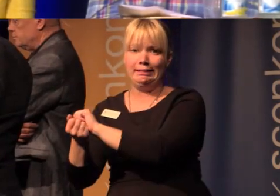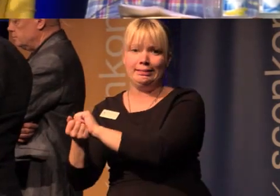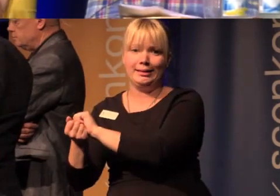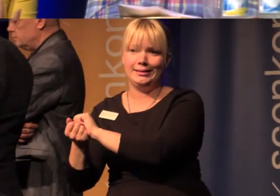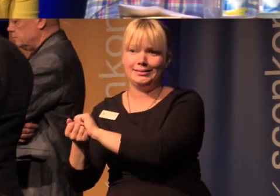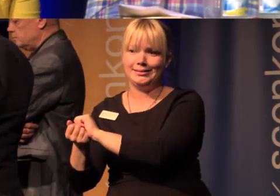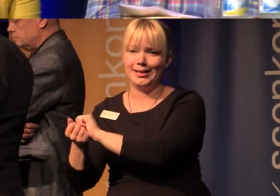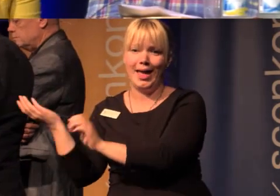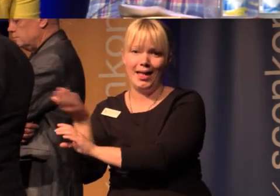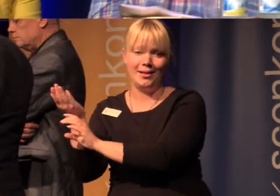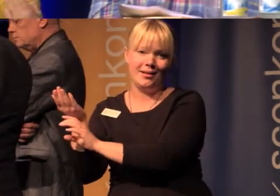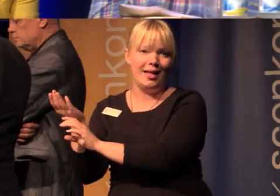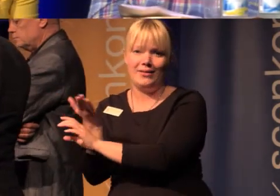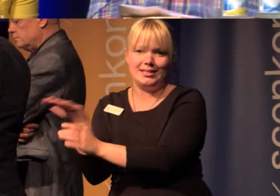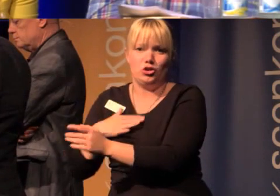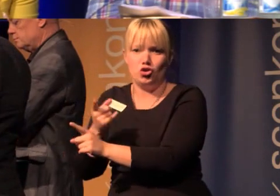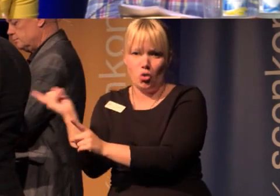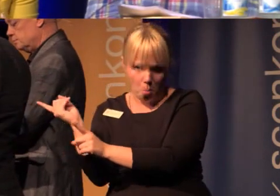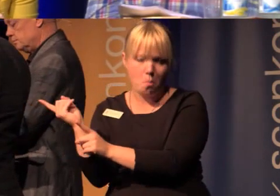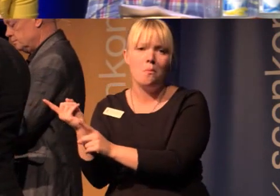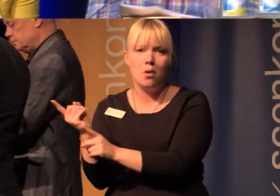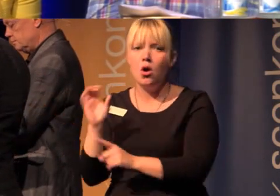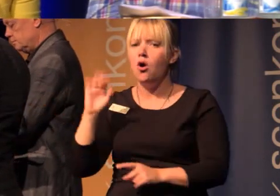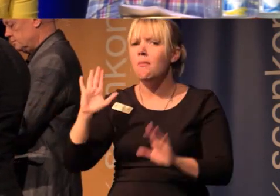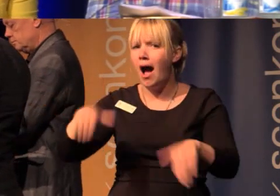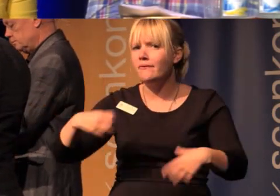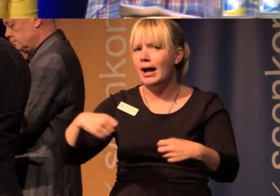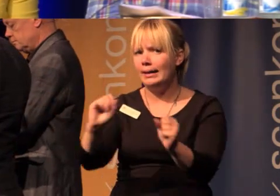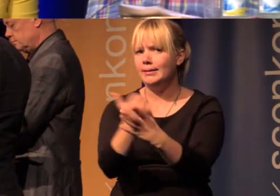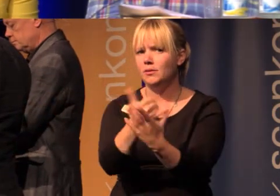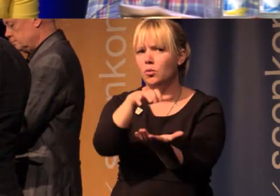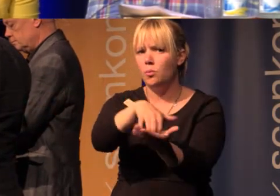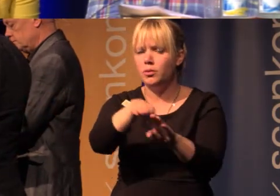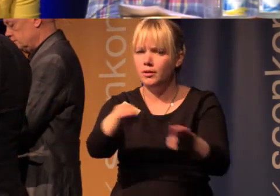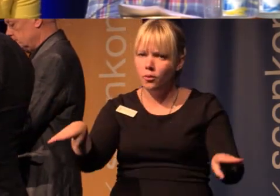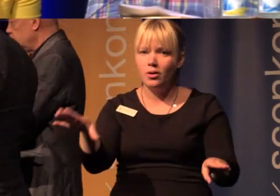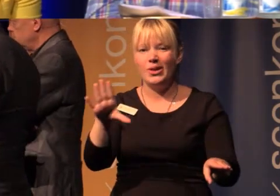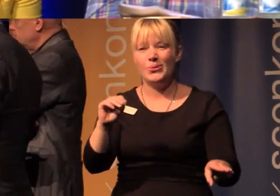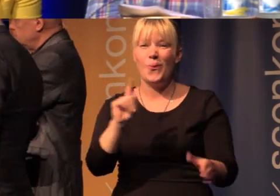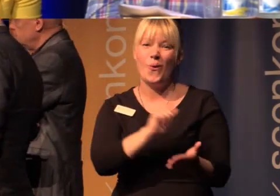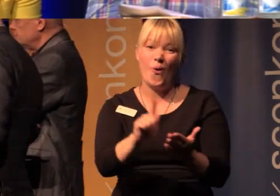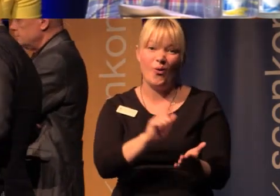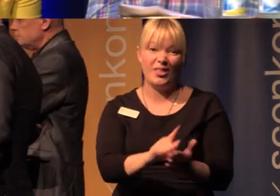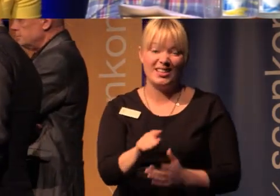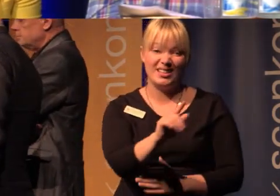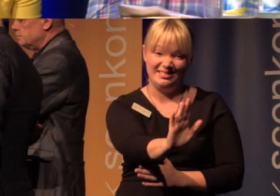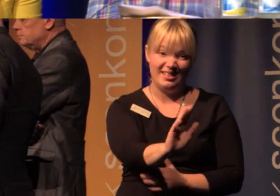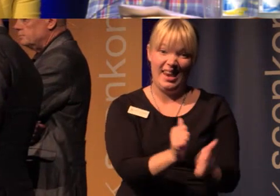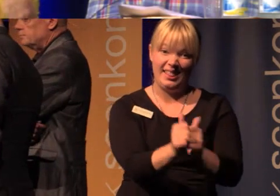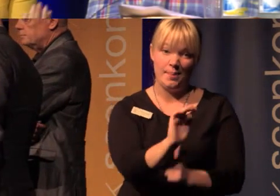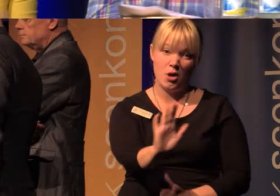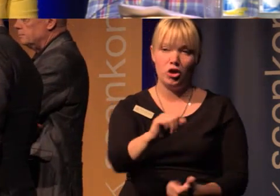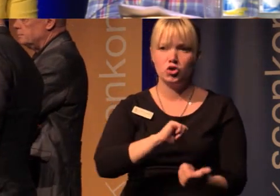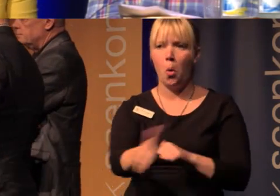Och det tycker jag också man ser ganska tydligt om man i alla fall har varit aktiv på kommunnivå att det är inte allt för sällan som kompisarna till ledamöterna i